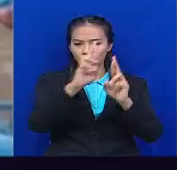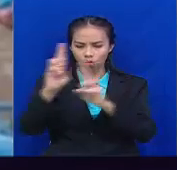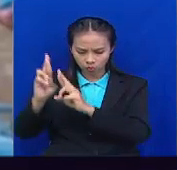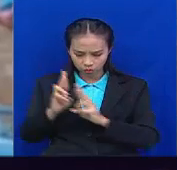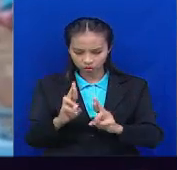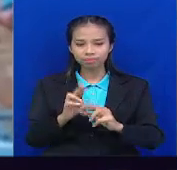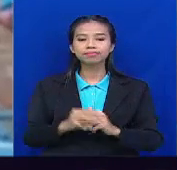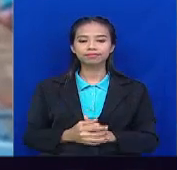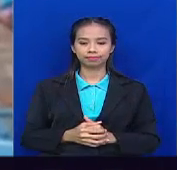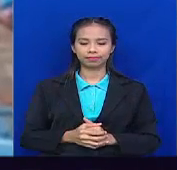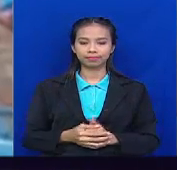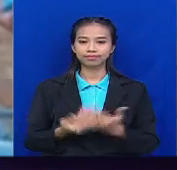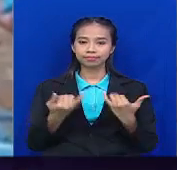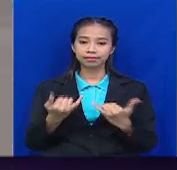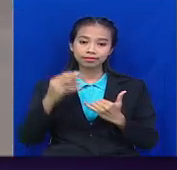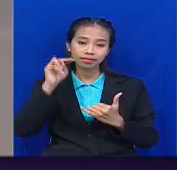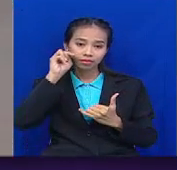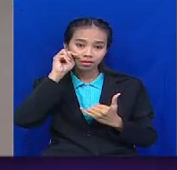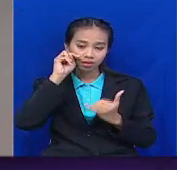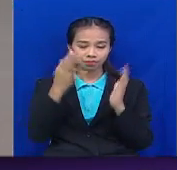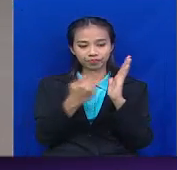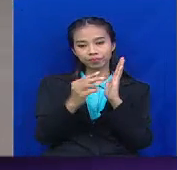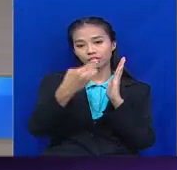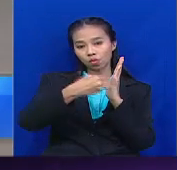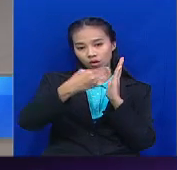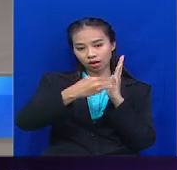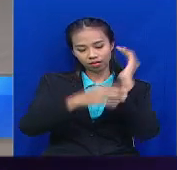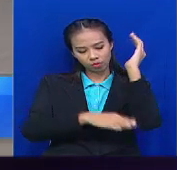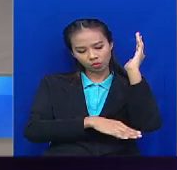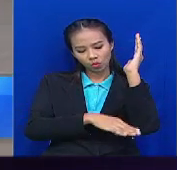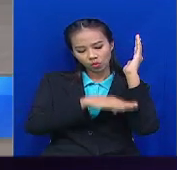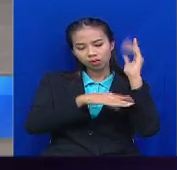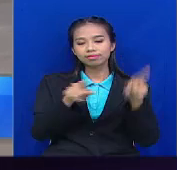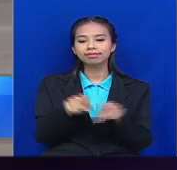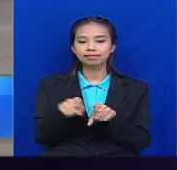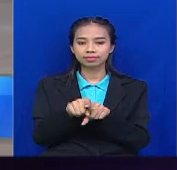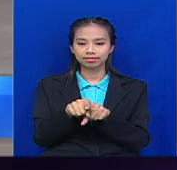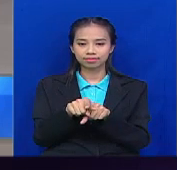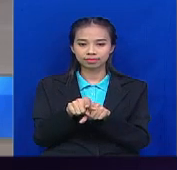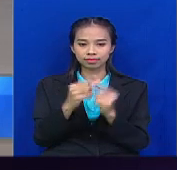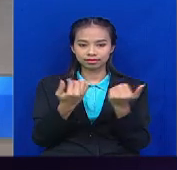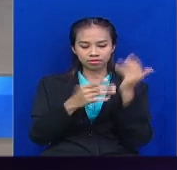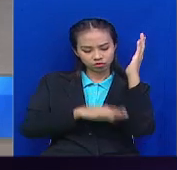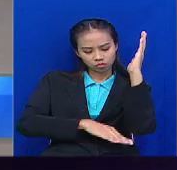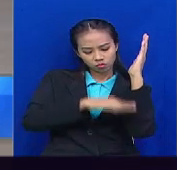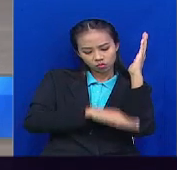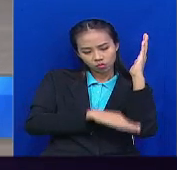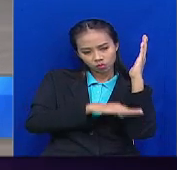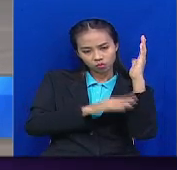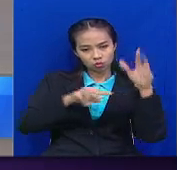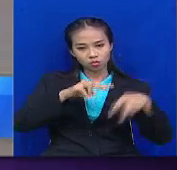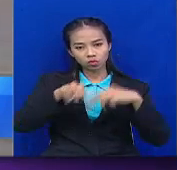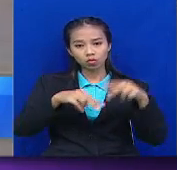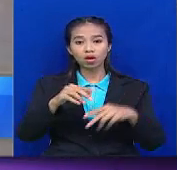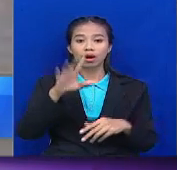ยส่วนระดับน้ำโขงที่จังหวัดหนองคายเริ่มสูงขึ้นอย่างต่อเนื่องล่าสุดวันที่ส่วนอุทกวิทยาหนองคายอยู่ที่8เม